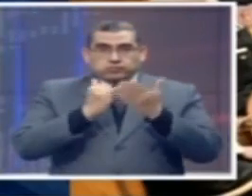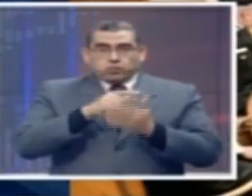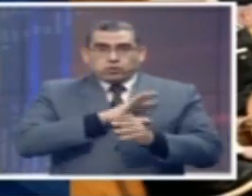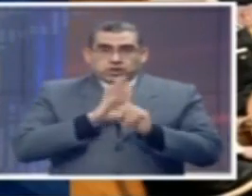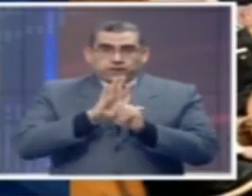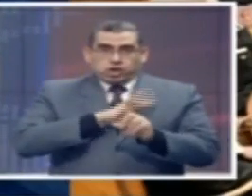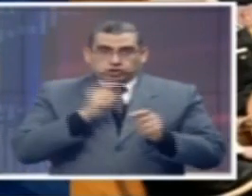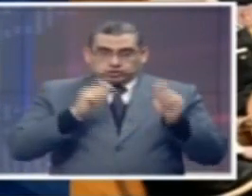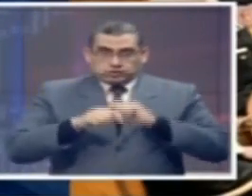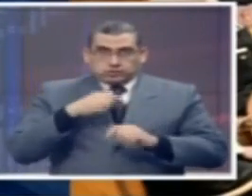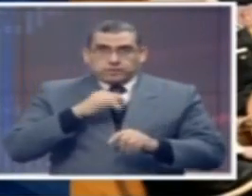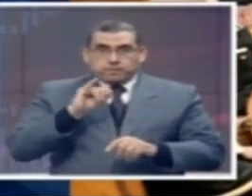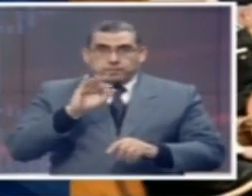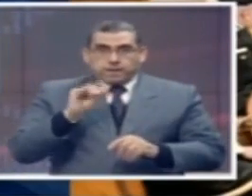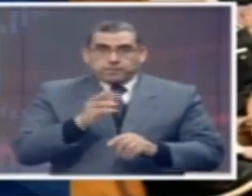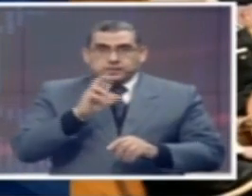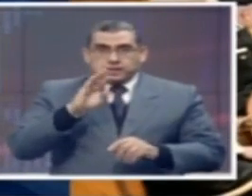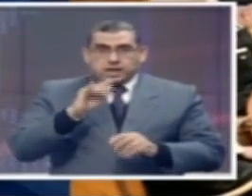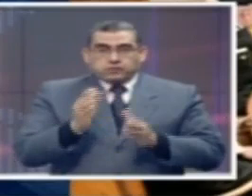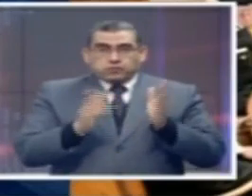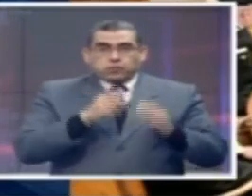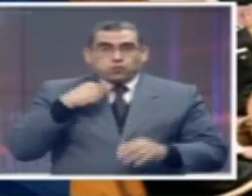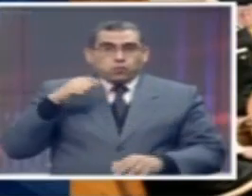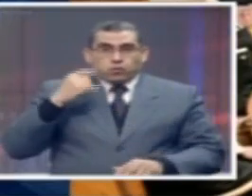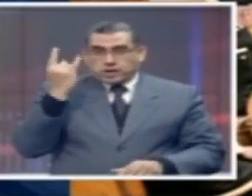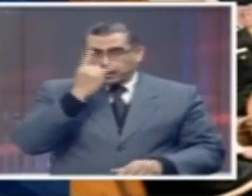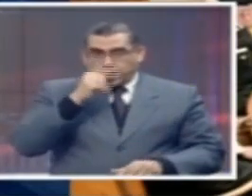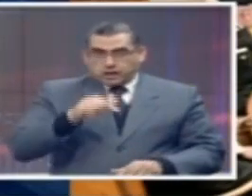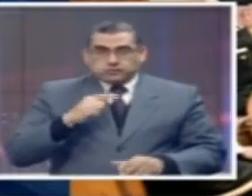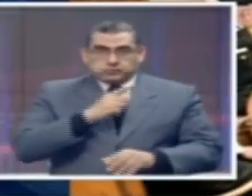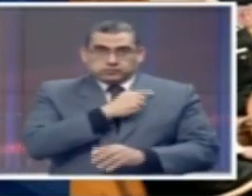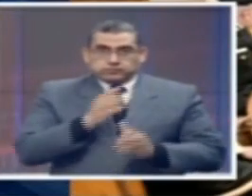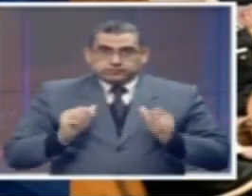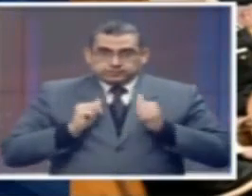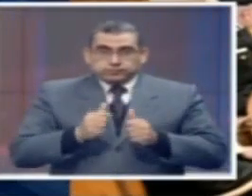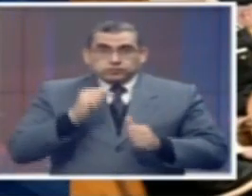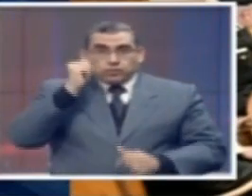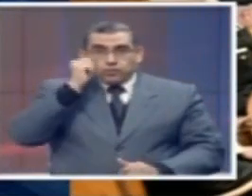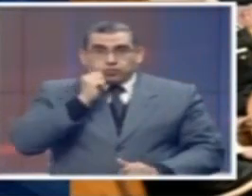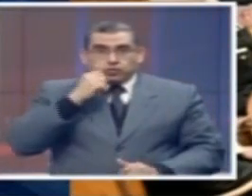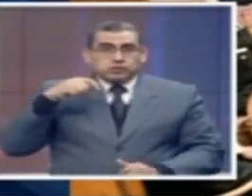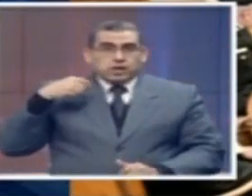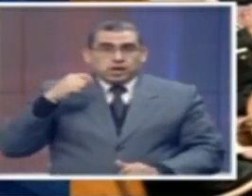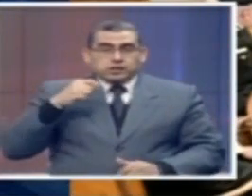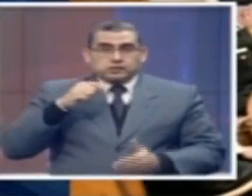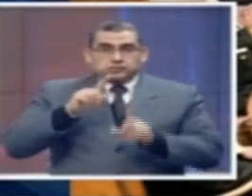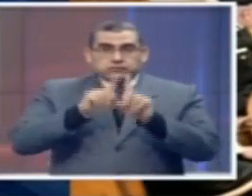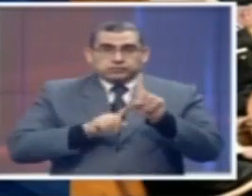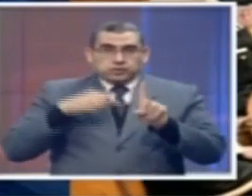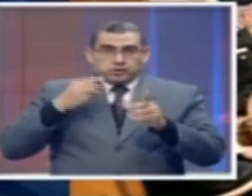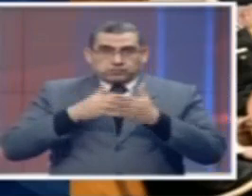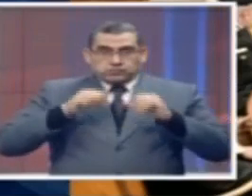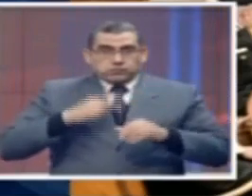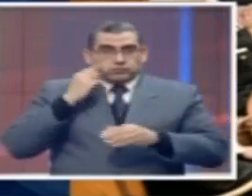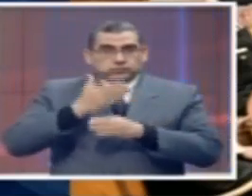الدفاع والإنتاج الحربي، ومحمود توفيق وزير الداخلية، وكذلك مستشار رئيس الجمهورية